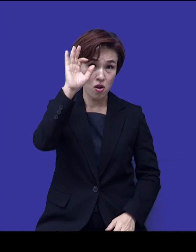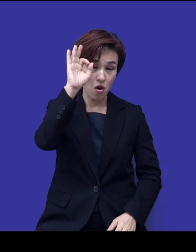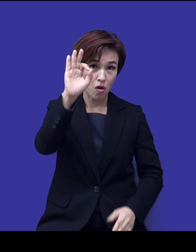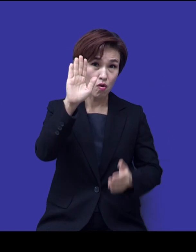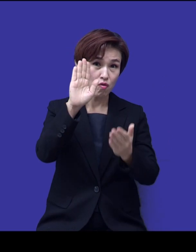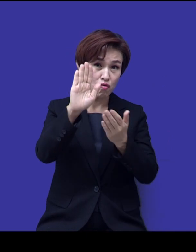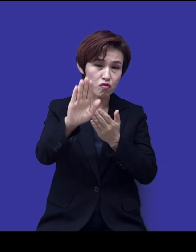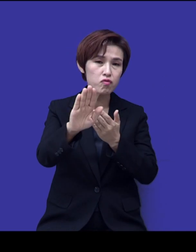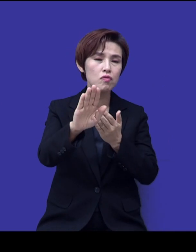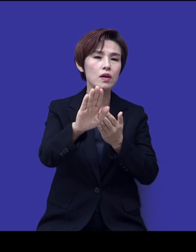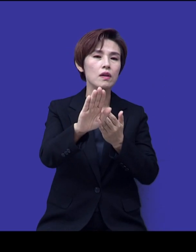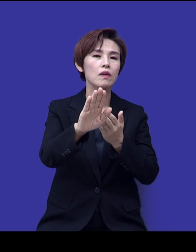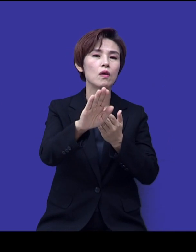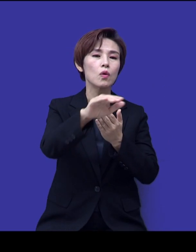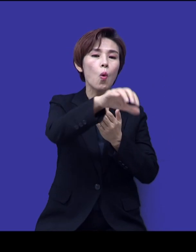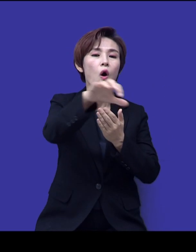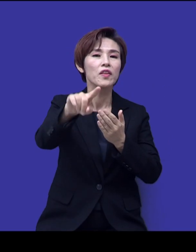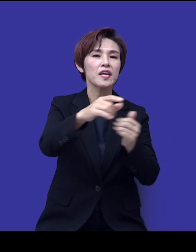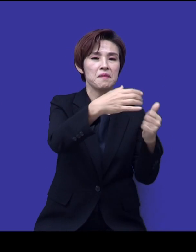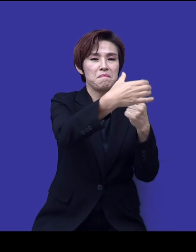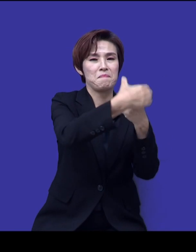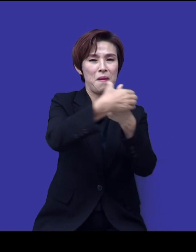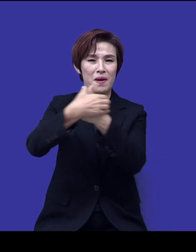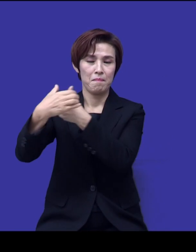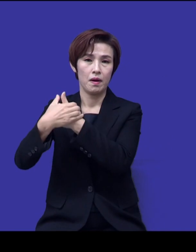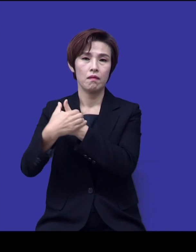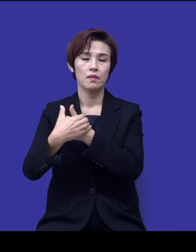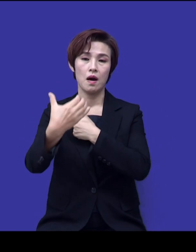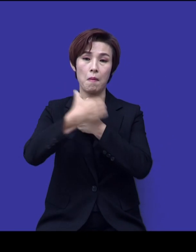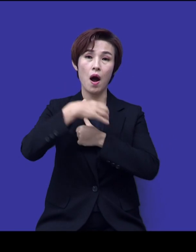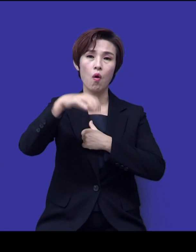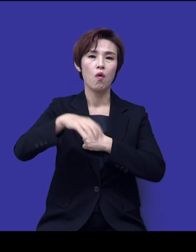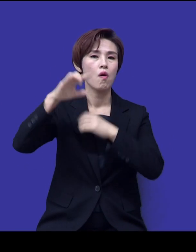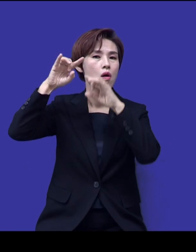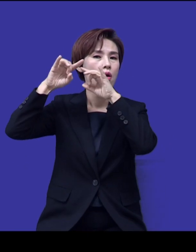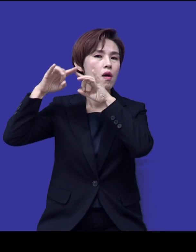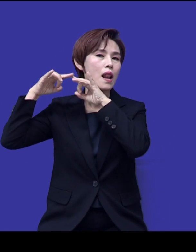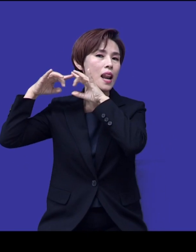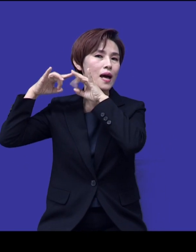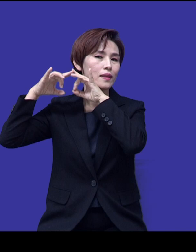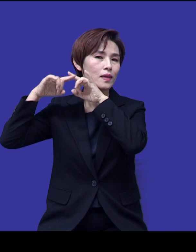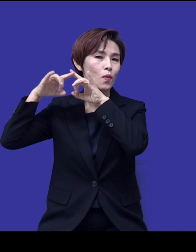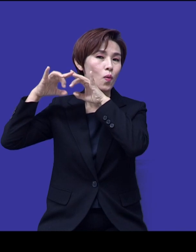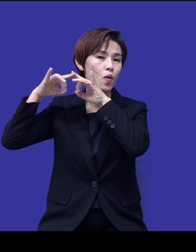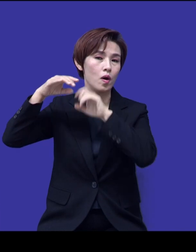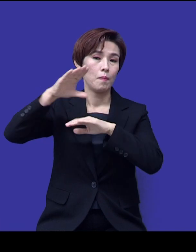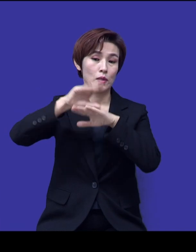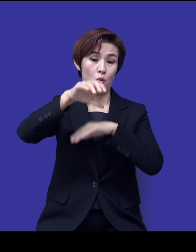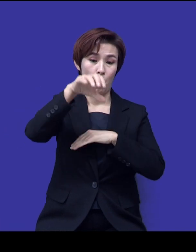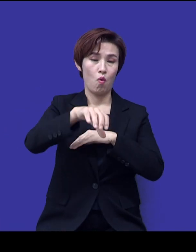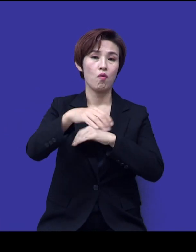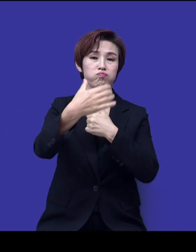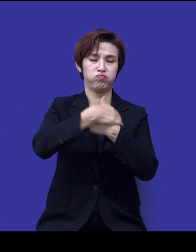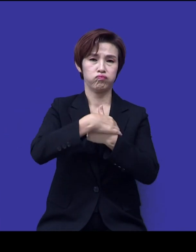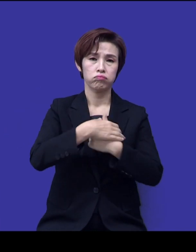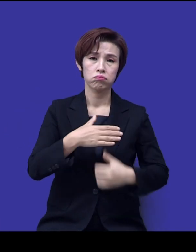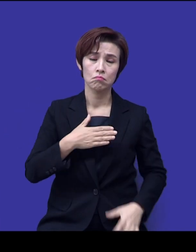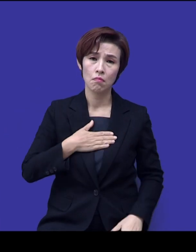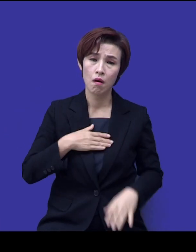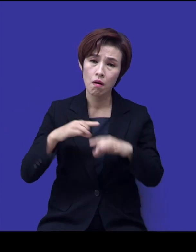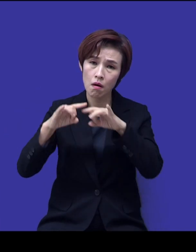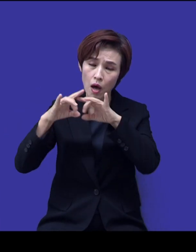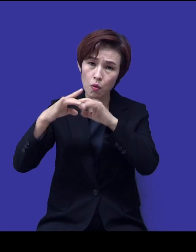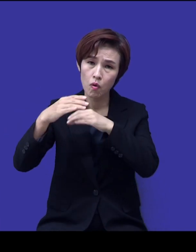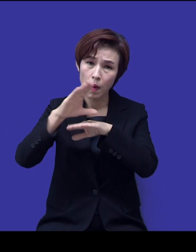그 부서를 배치를 하더라고요. 예. 라디오로 배치를 받았어요. 최고죠. 그런데 저 심한 얘기 라디오가